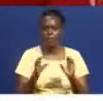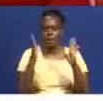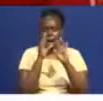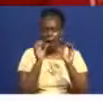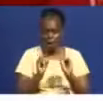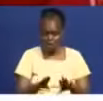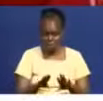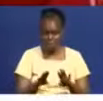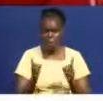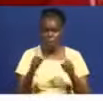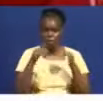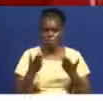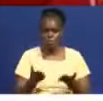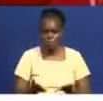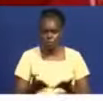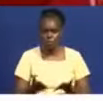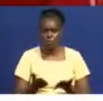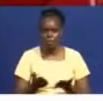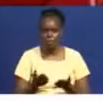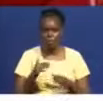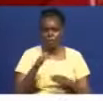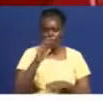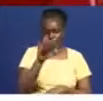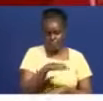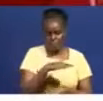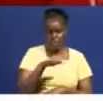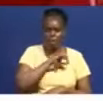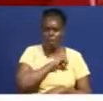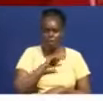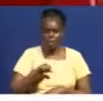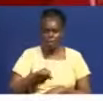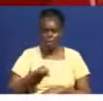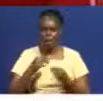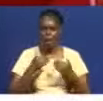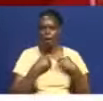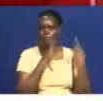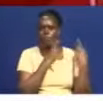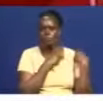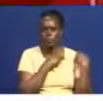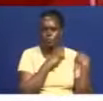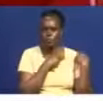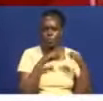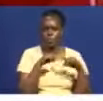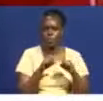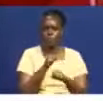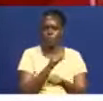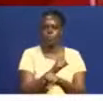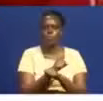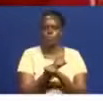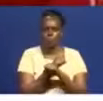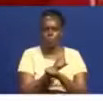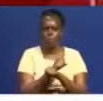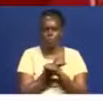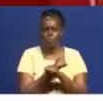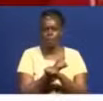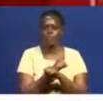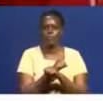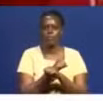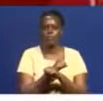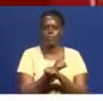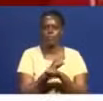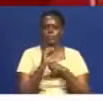microphone. Kila mtu katika hili bunge ako na majukumu ya kuweza kuilinda rasilimali ya